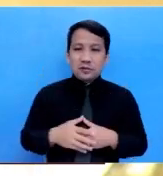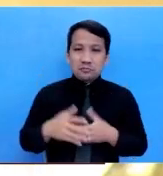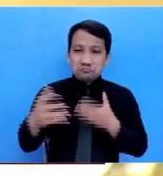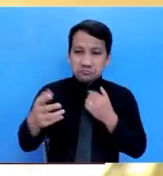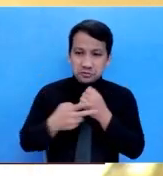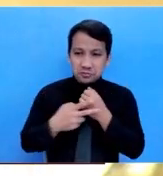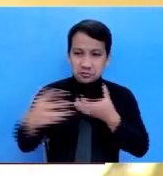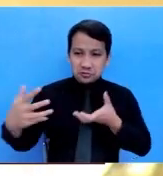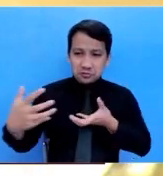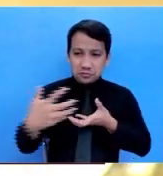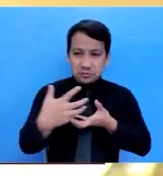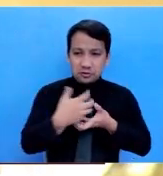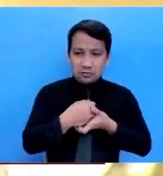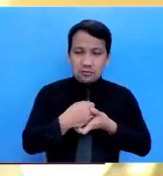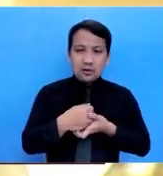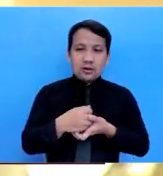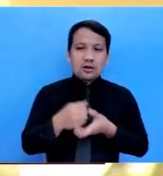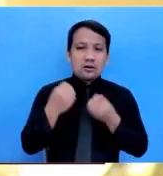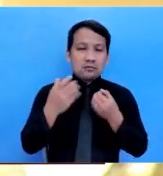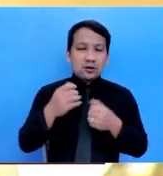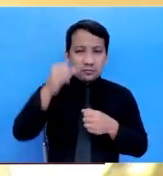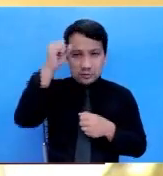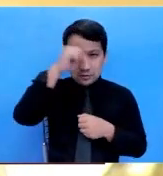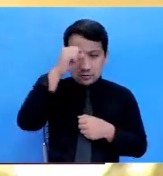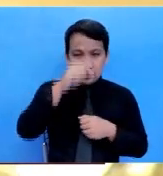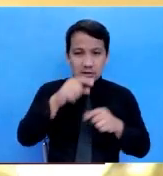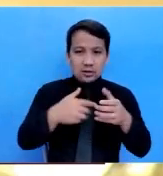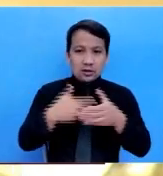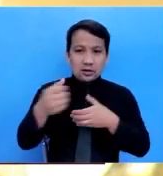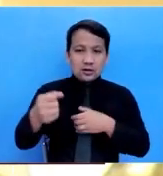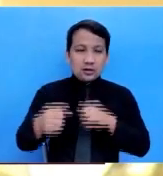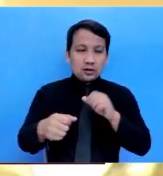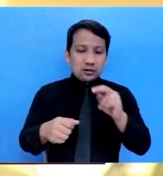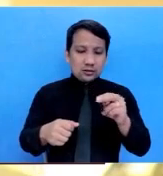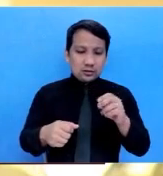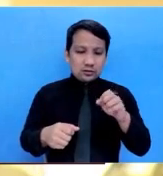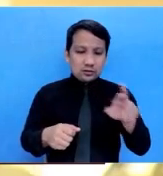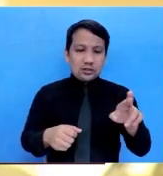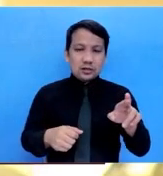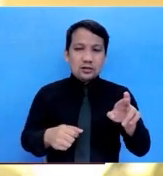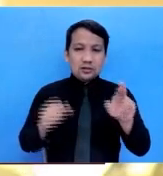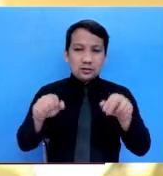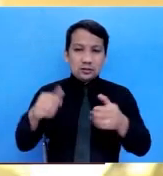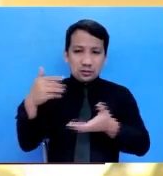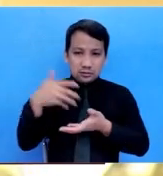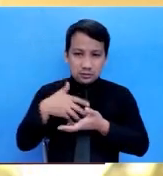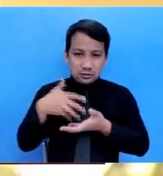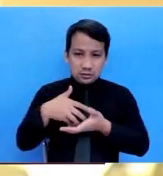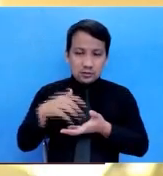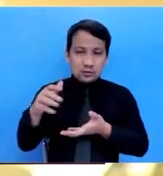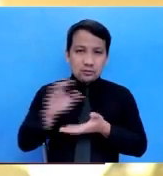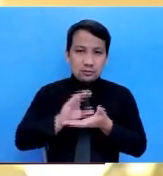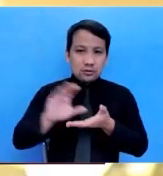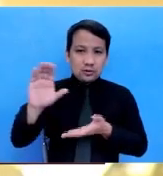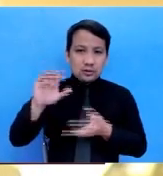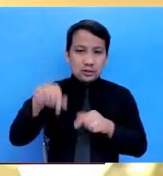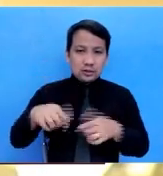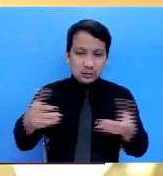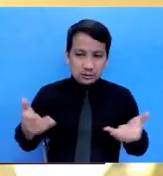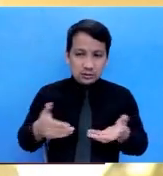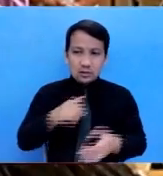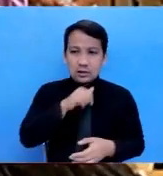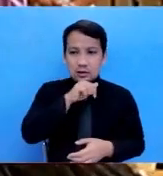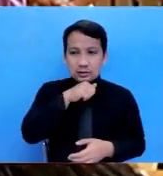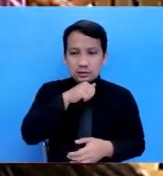Which will allow many scholars from outside NCR to study for their college here in Ateneo de